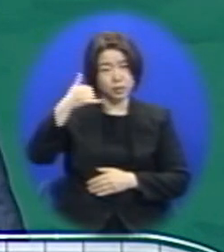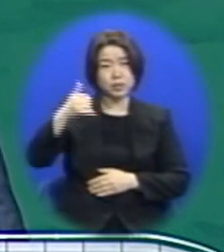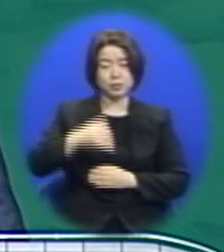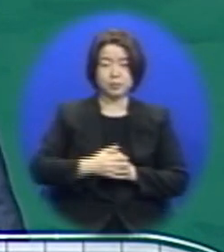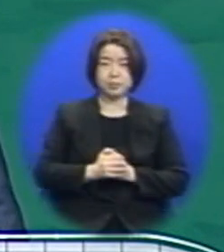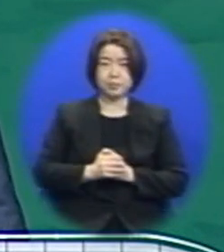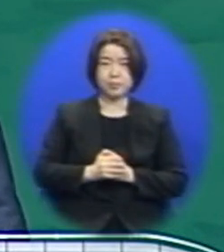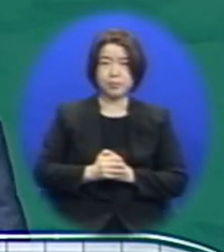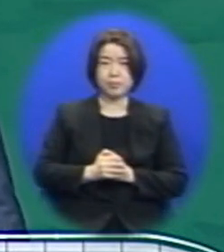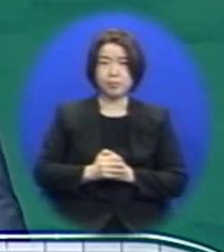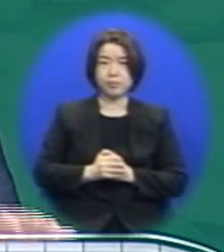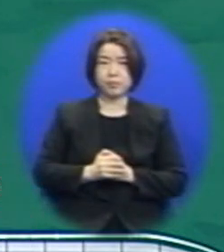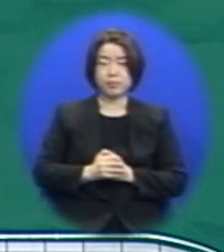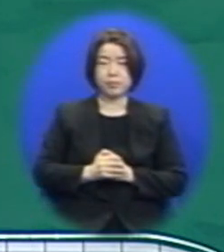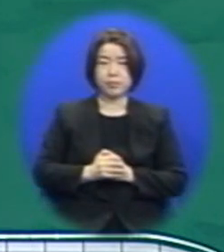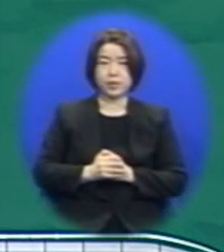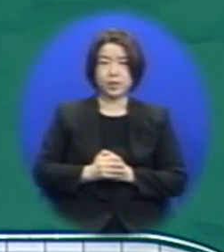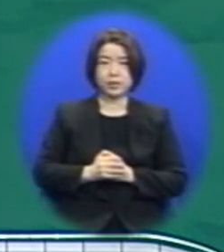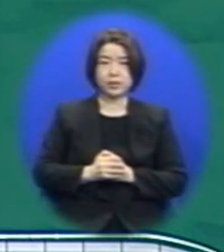대답했습니다.